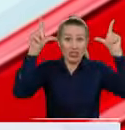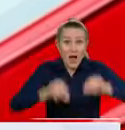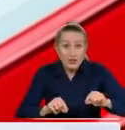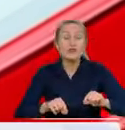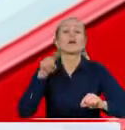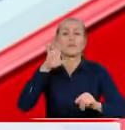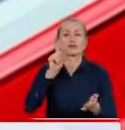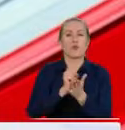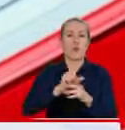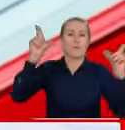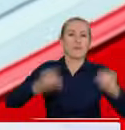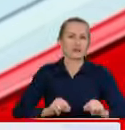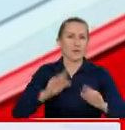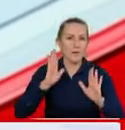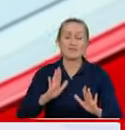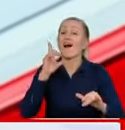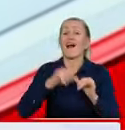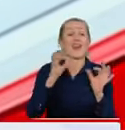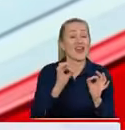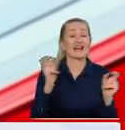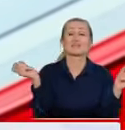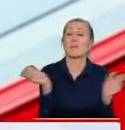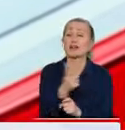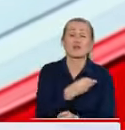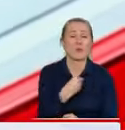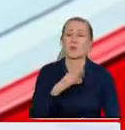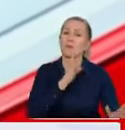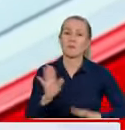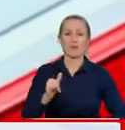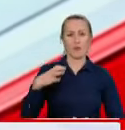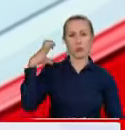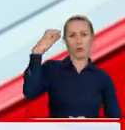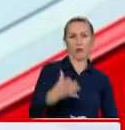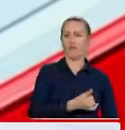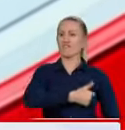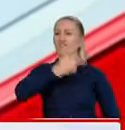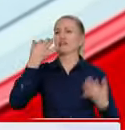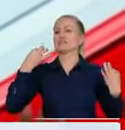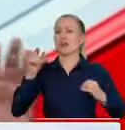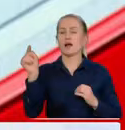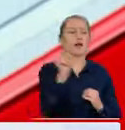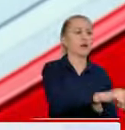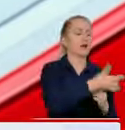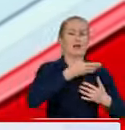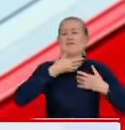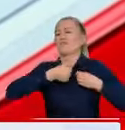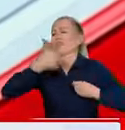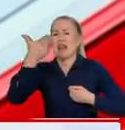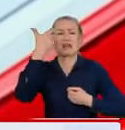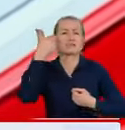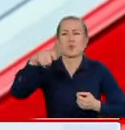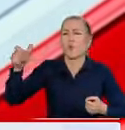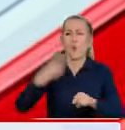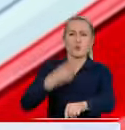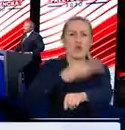podatki. Niestety dzisiaj państwo polskie przypomina Bizancjum, setki samochodów, setki tysięcy